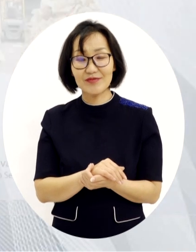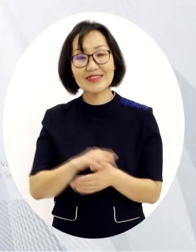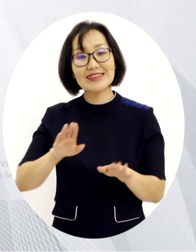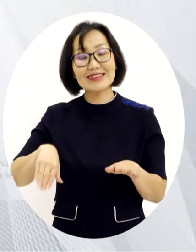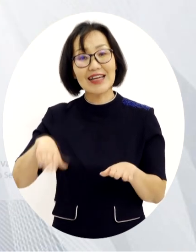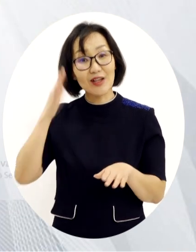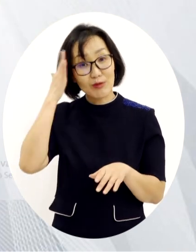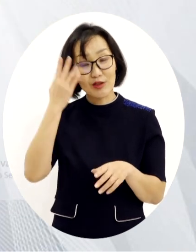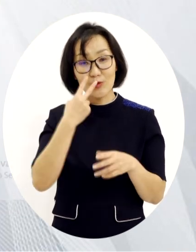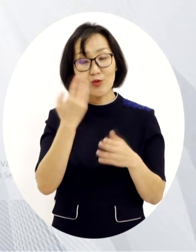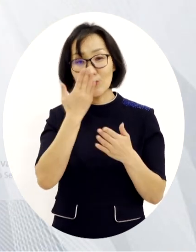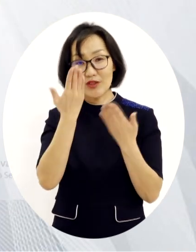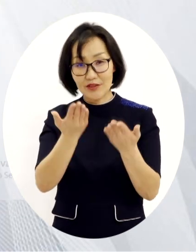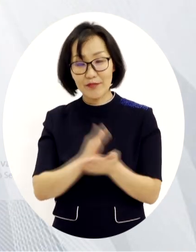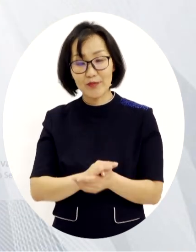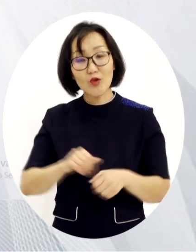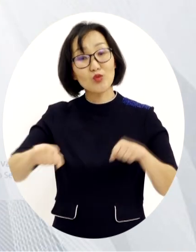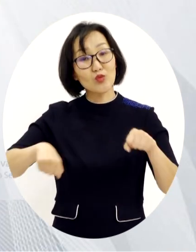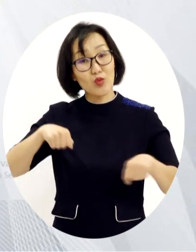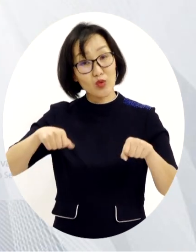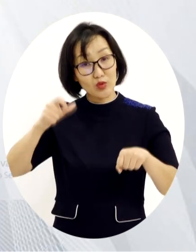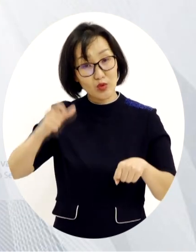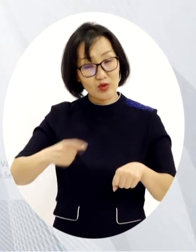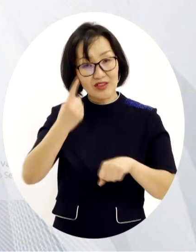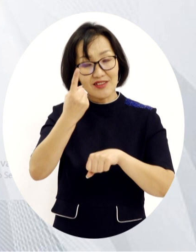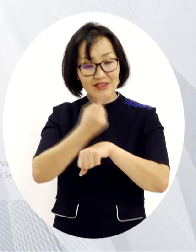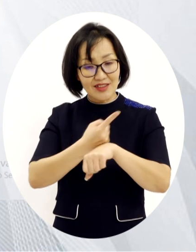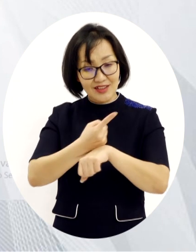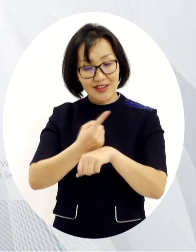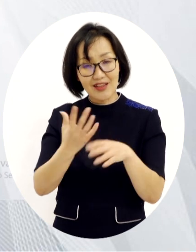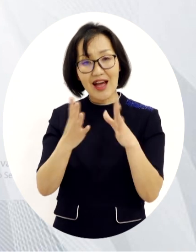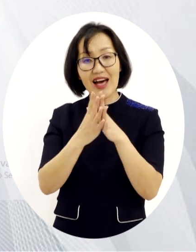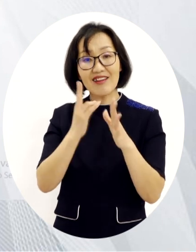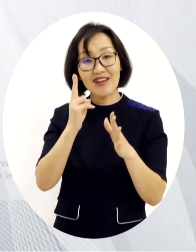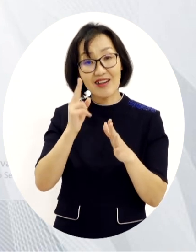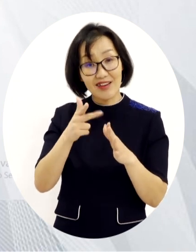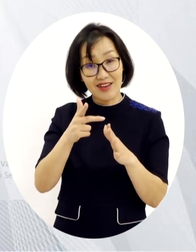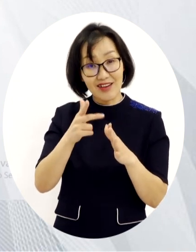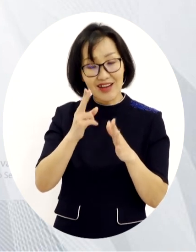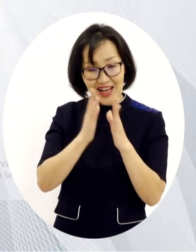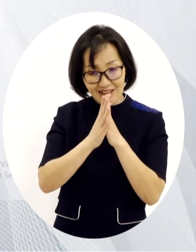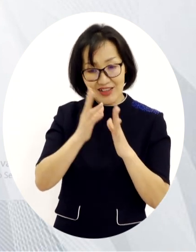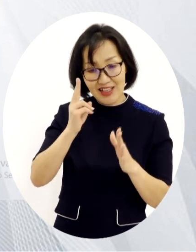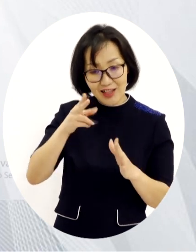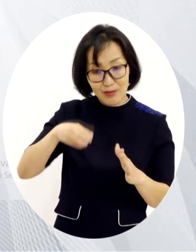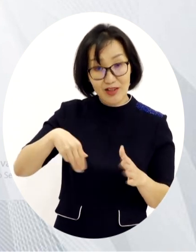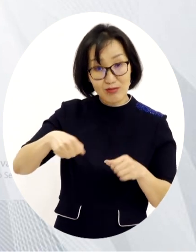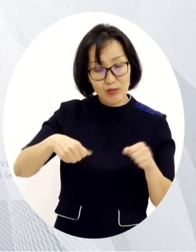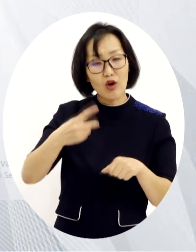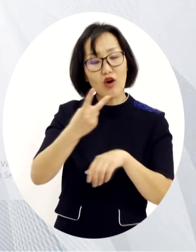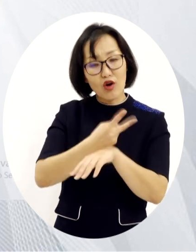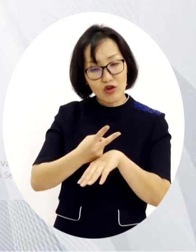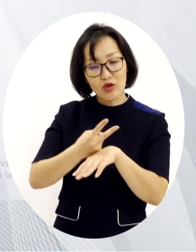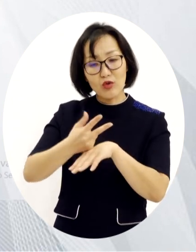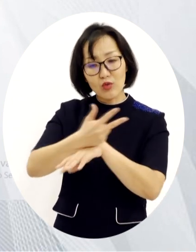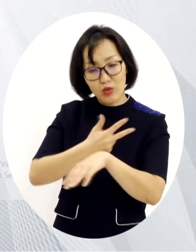За, дараагийн бодлогыг уншъя. Дугуйтай хүн 1 цагт 10 км явсан бол 2 цагт,